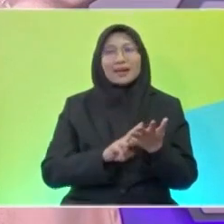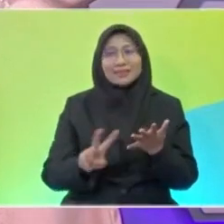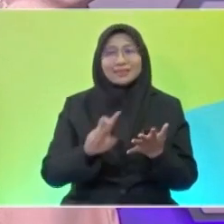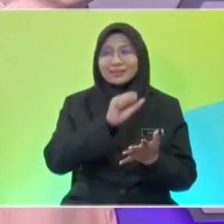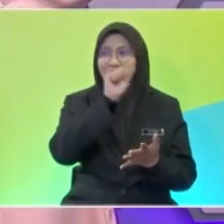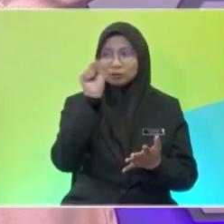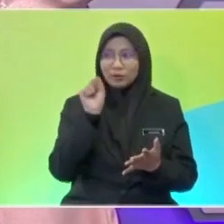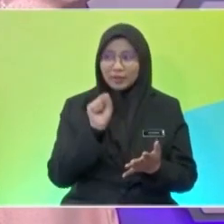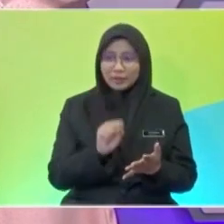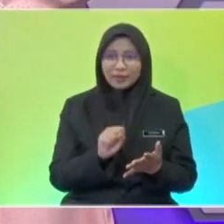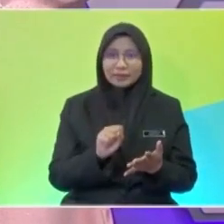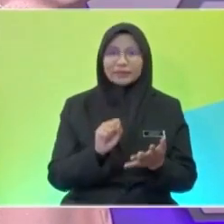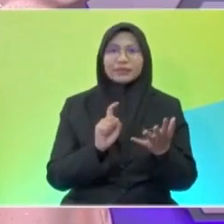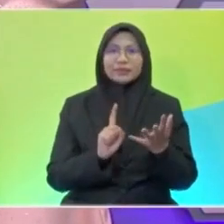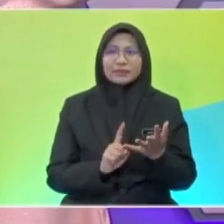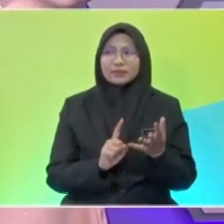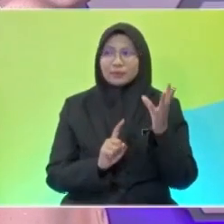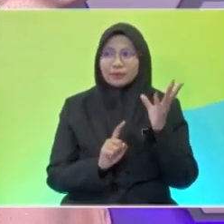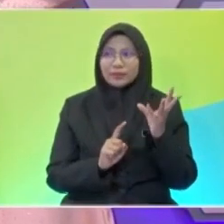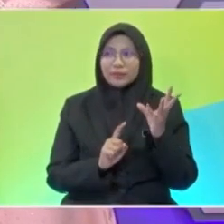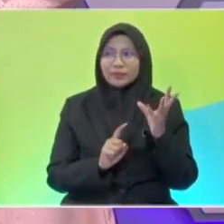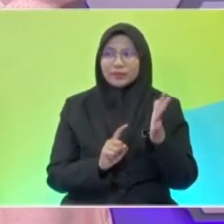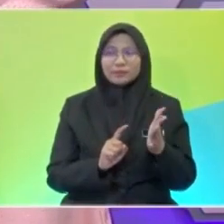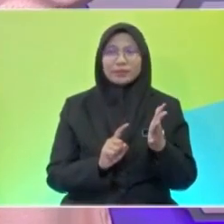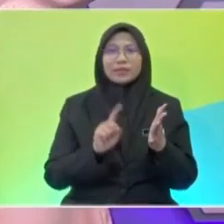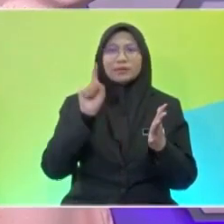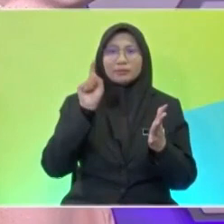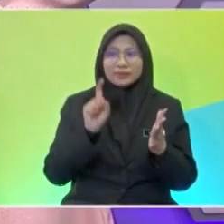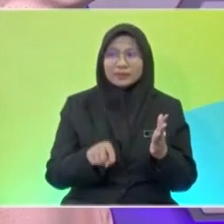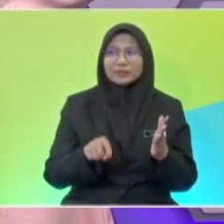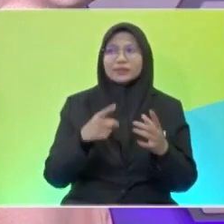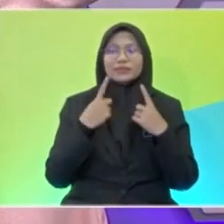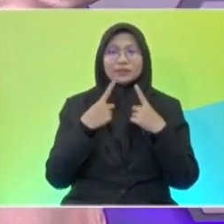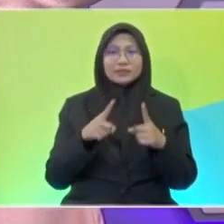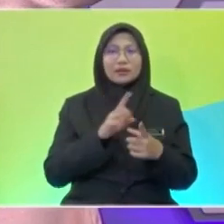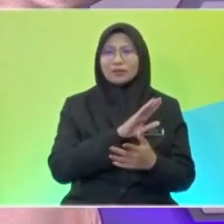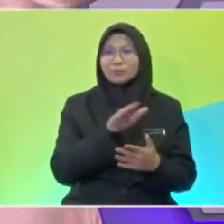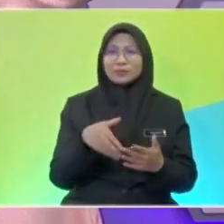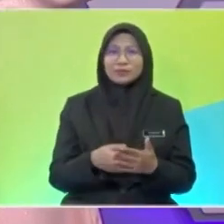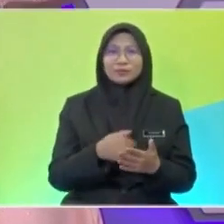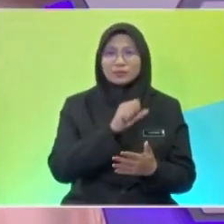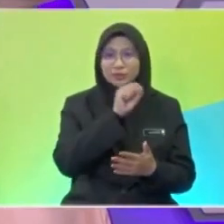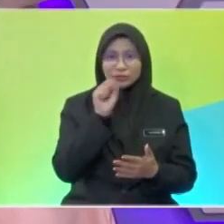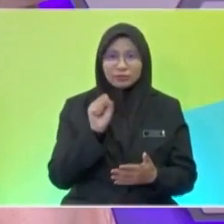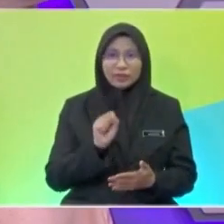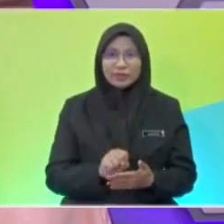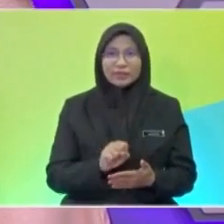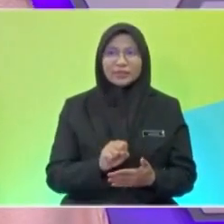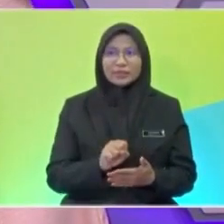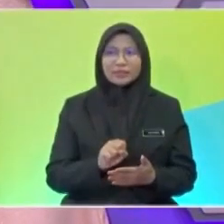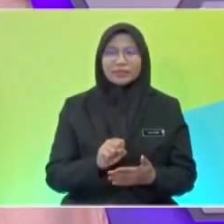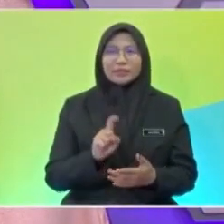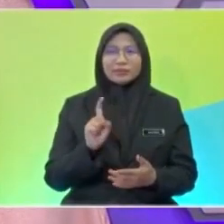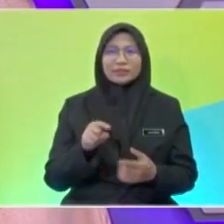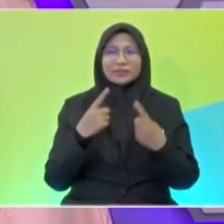bagian E dan bagian B dalam tempo masuk 2 jam Insya Allah sekiranya semua jawaban yang telah dijawab